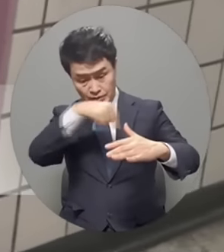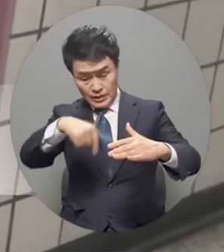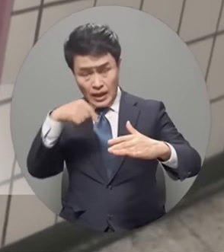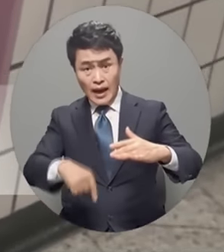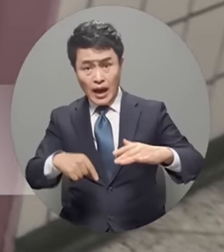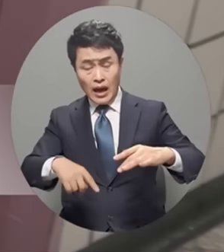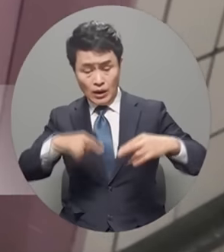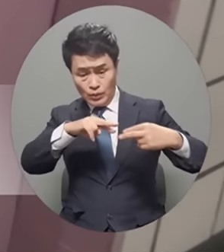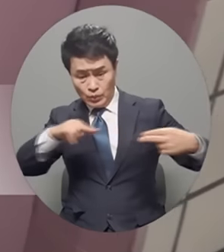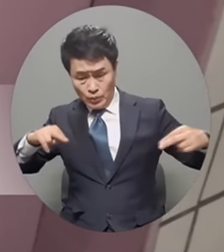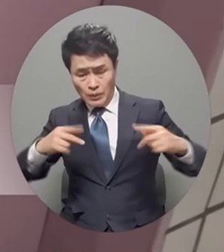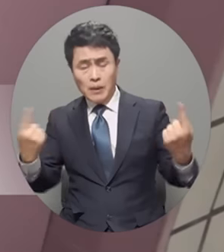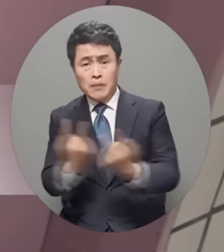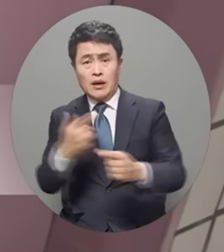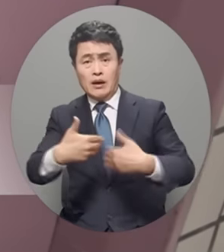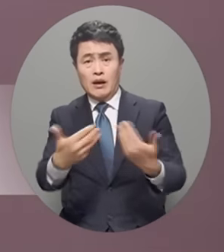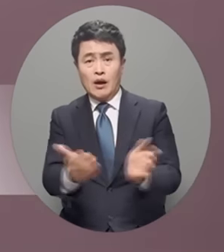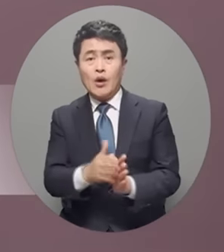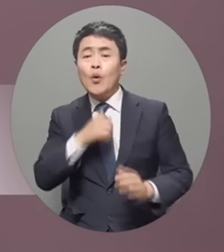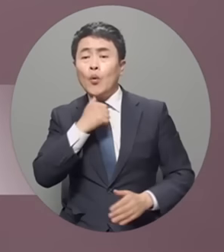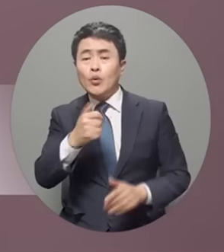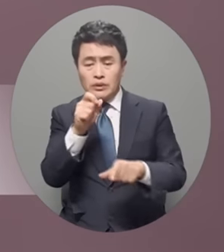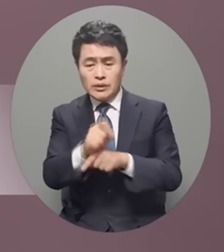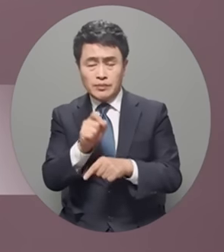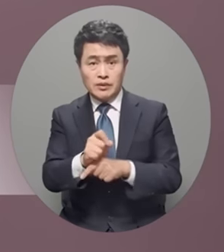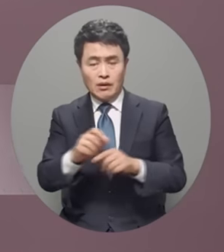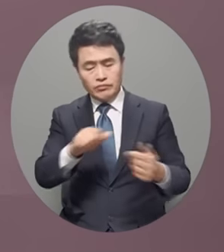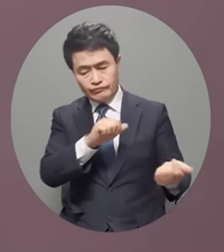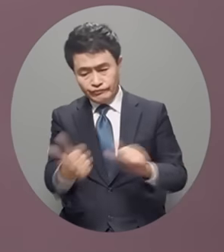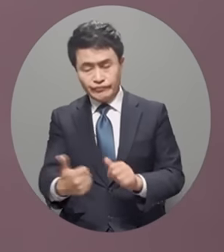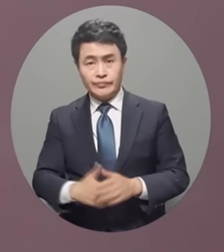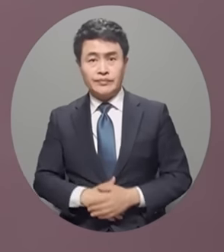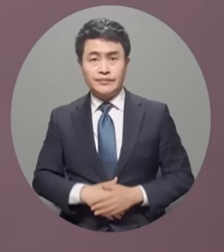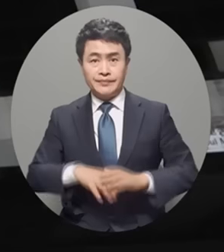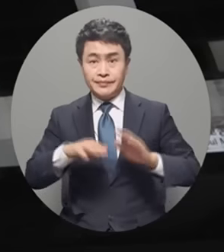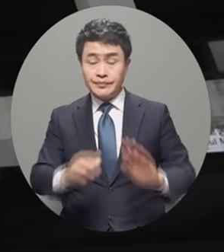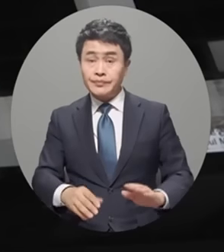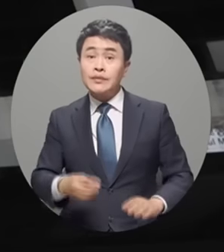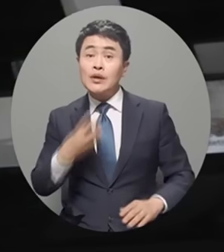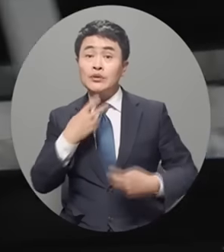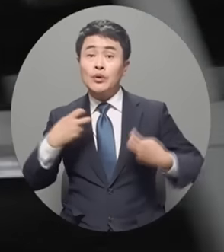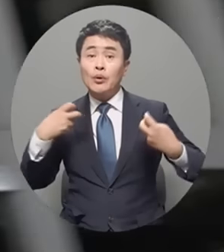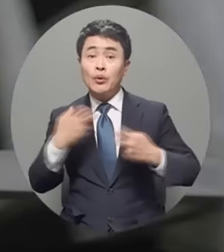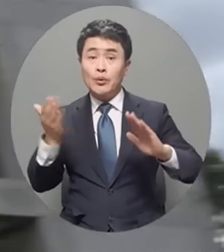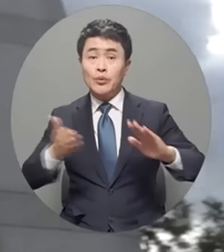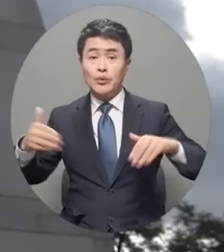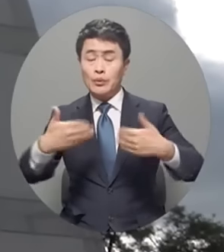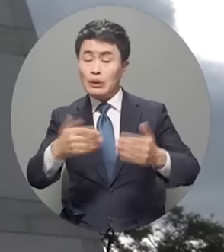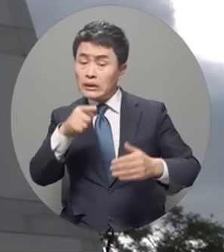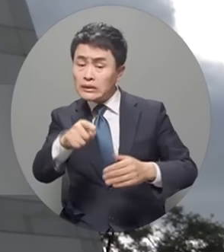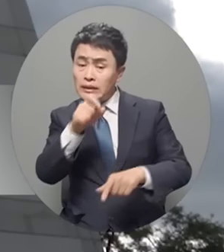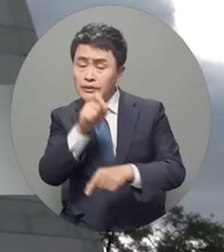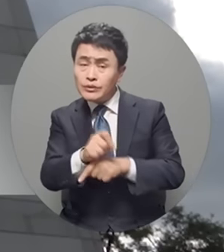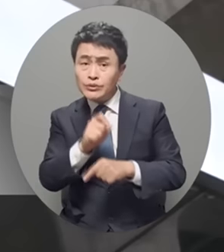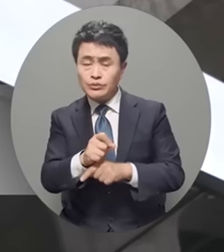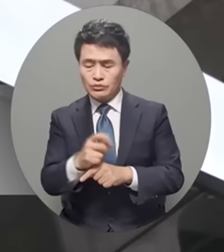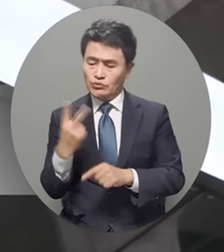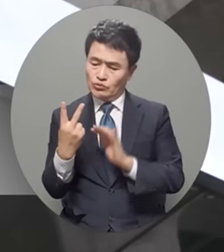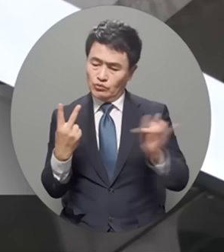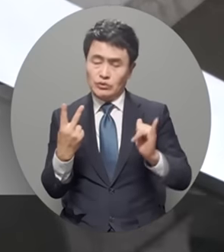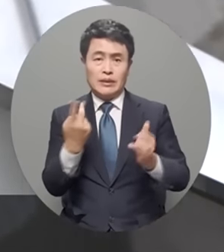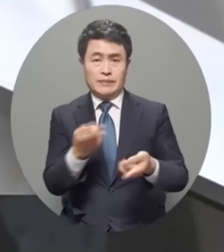하던 서울교통공사 소속 50대 남성 직원이 숨졌습니다. 서울교통공사는 당시 해당 직원이 동료 2명과